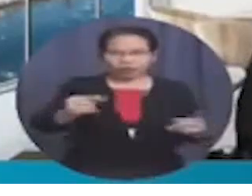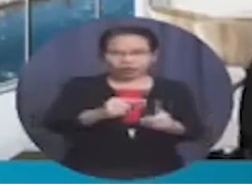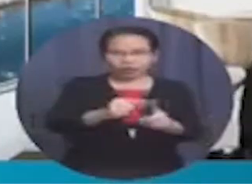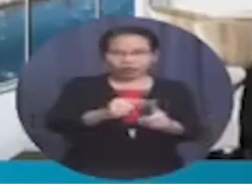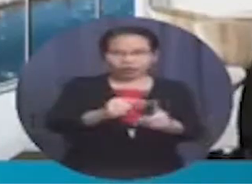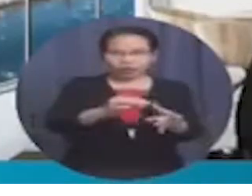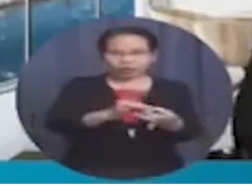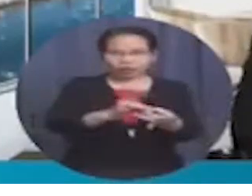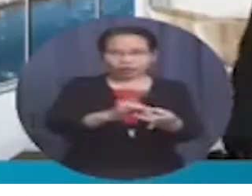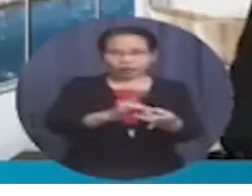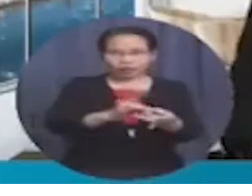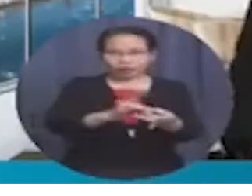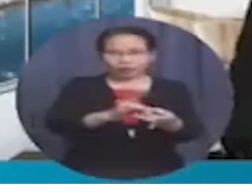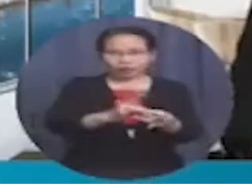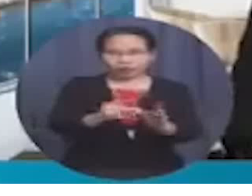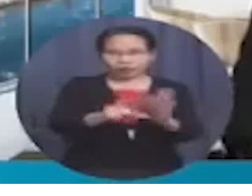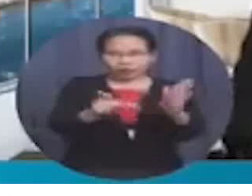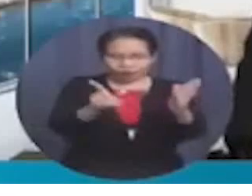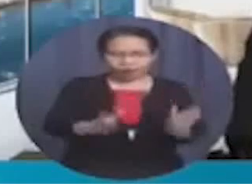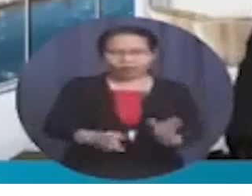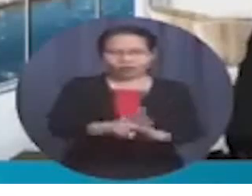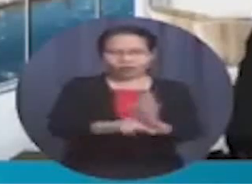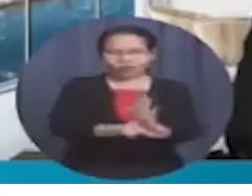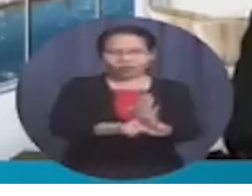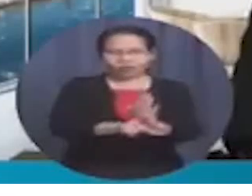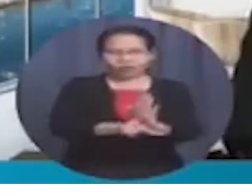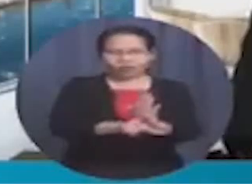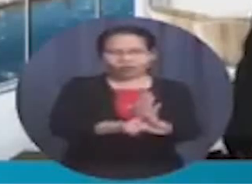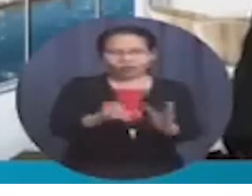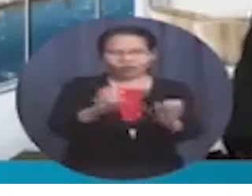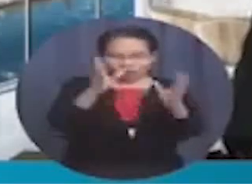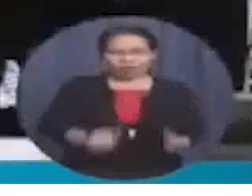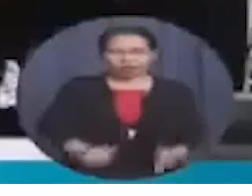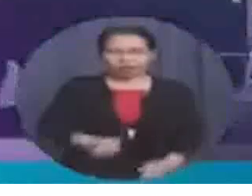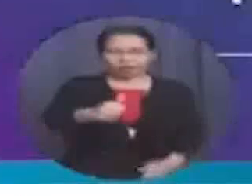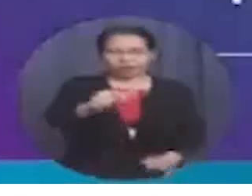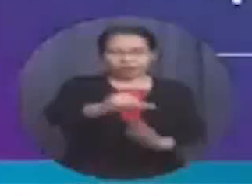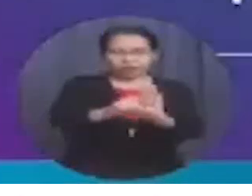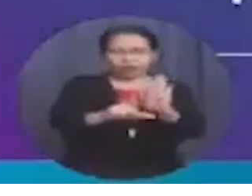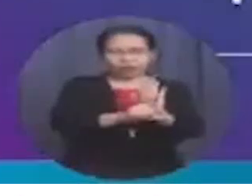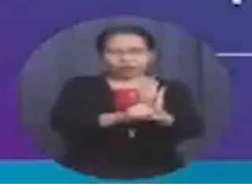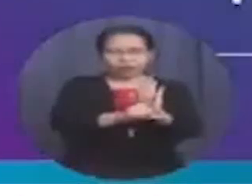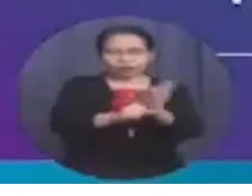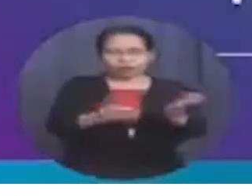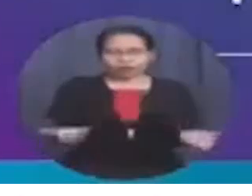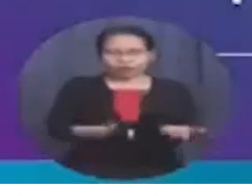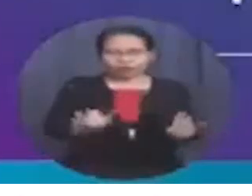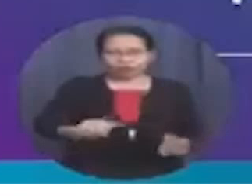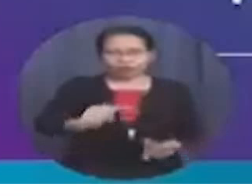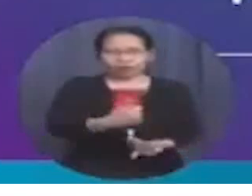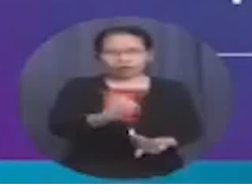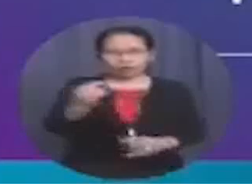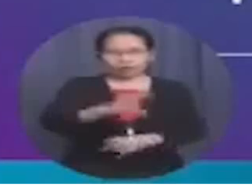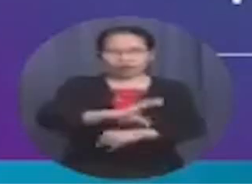word of a lawyer of law, a teacher of law. Ha? Ito ngayon ang sabi nung